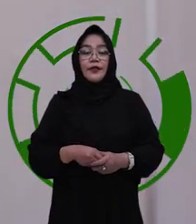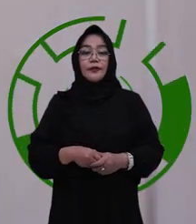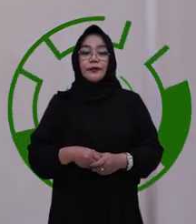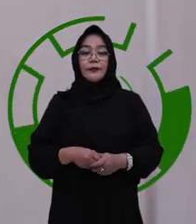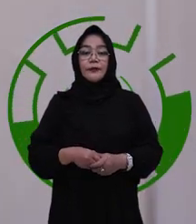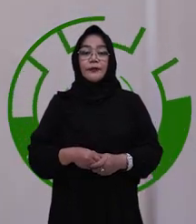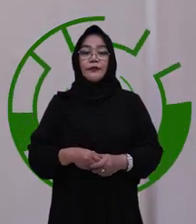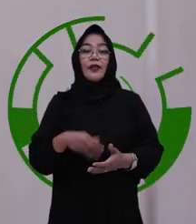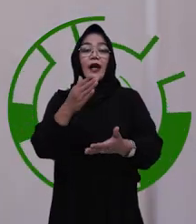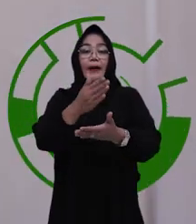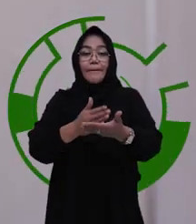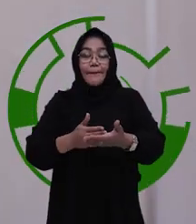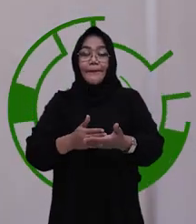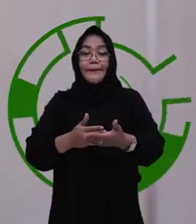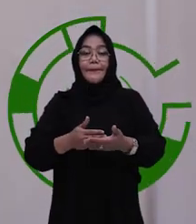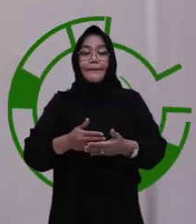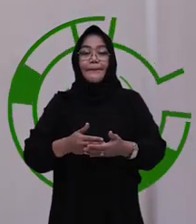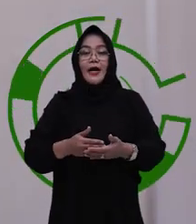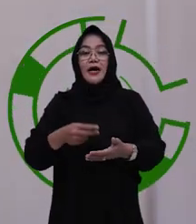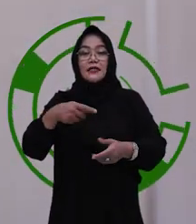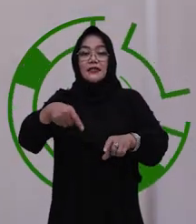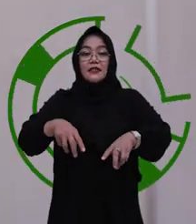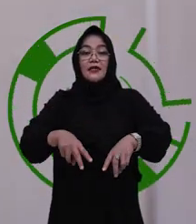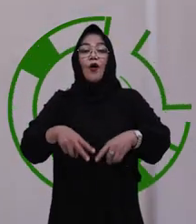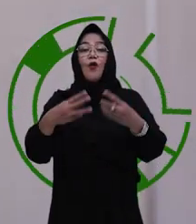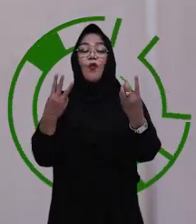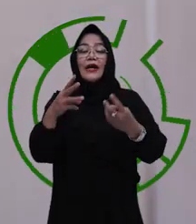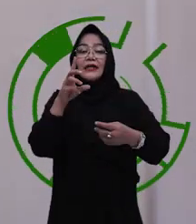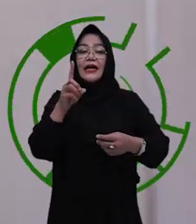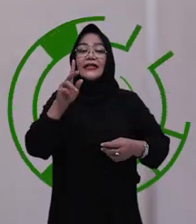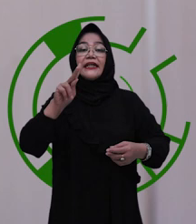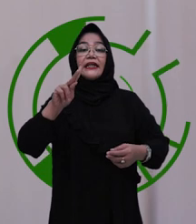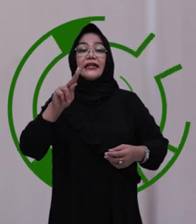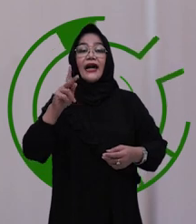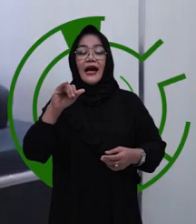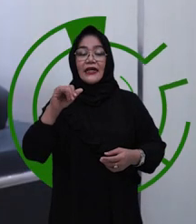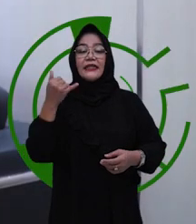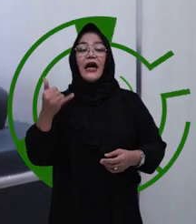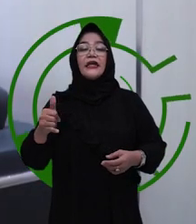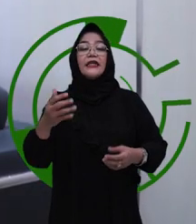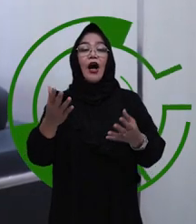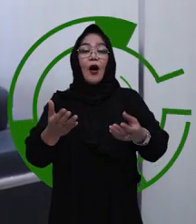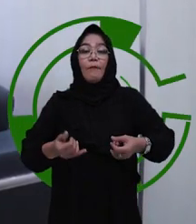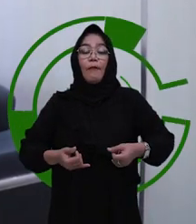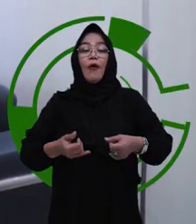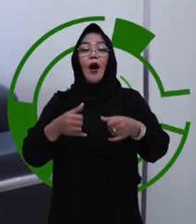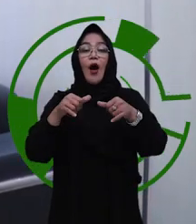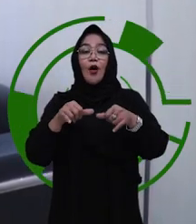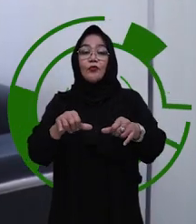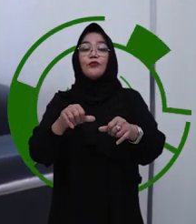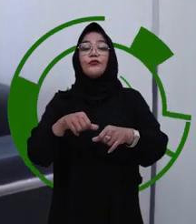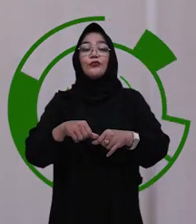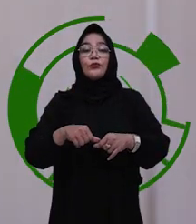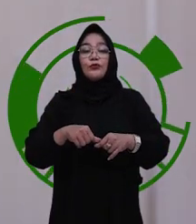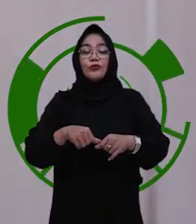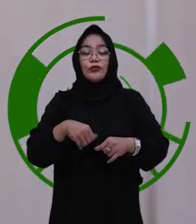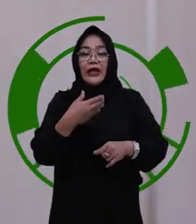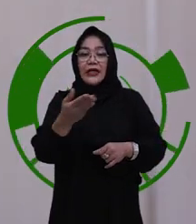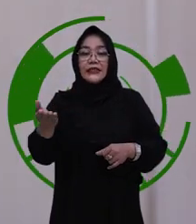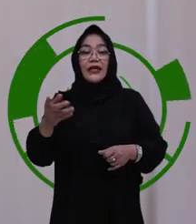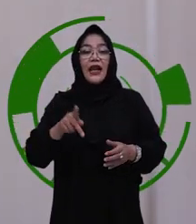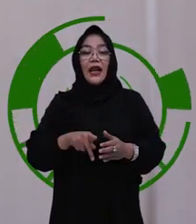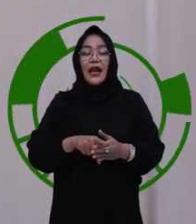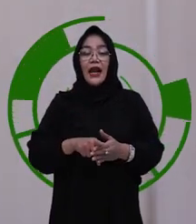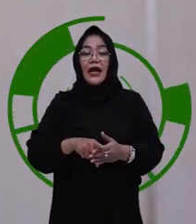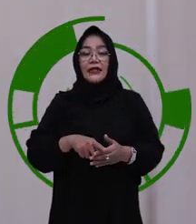lainnya. Bagi warga DKI yang mau mengurus keperluan di Pengadilan Tinggi DKI Jakarta, silahkan